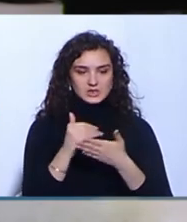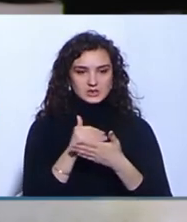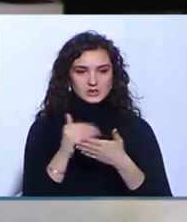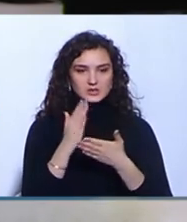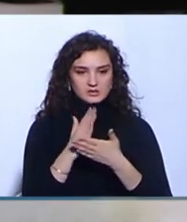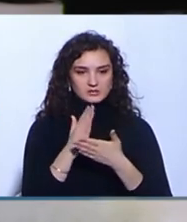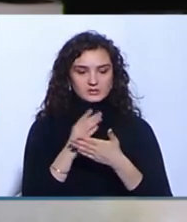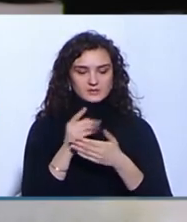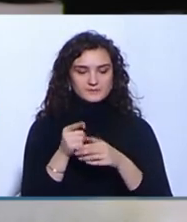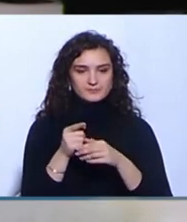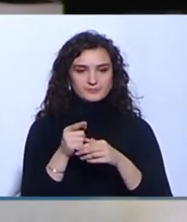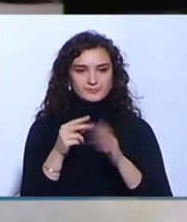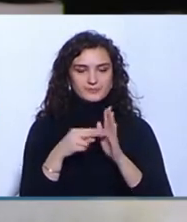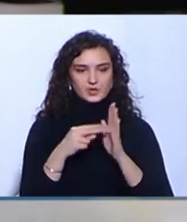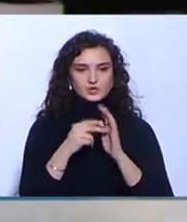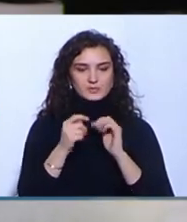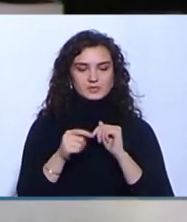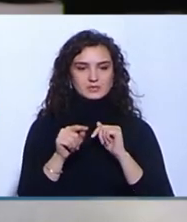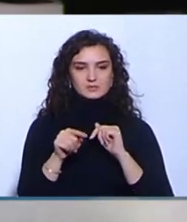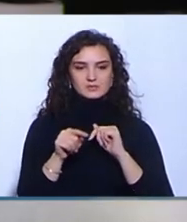კლინიკური ლიმფედემის შეფასების,